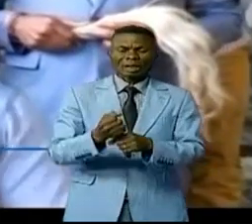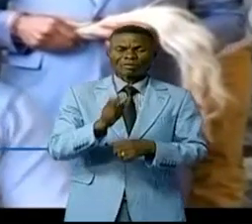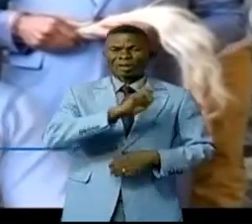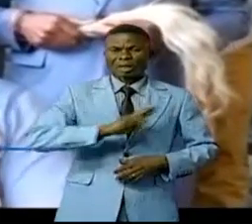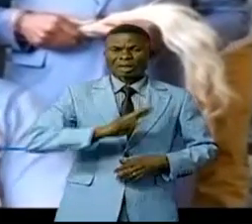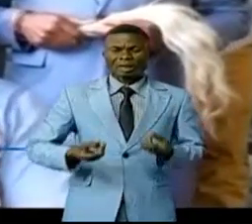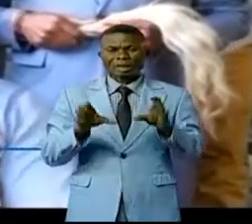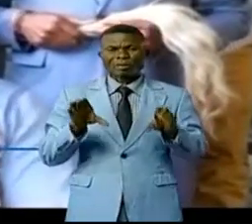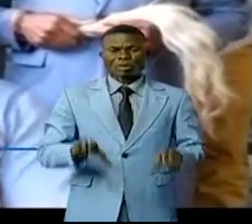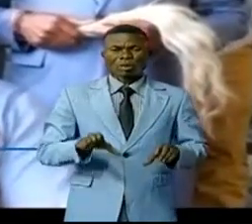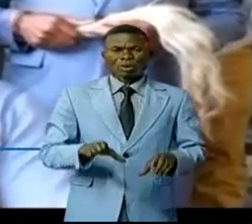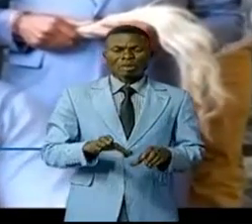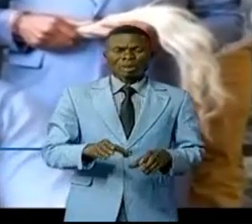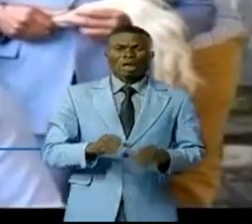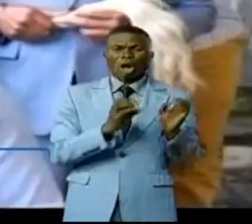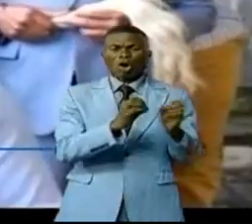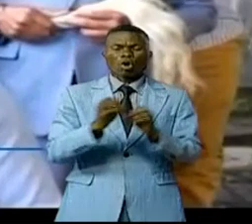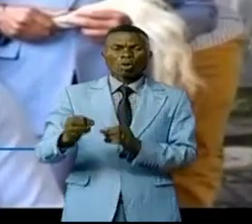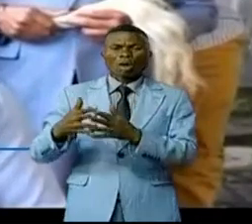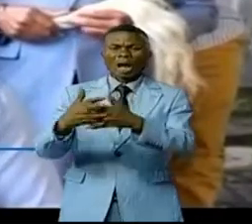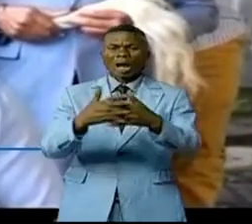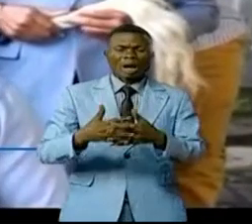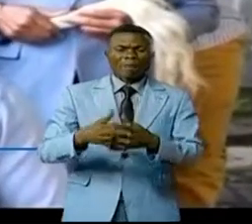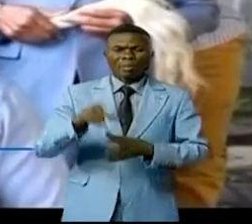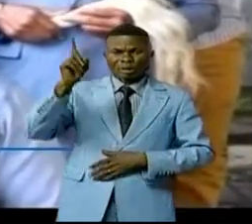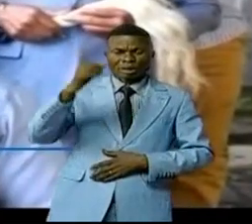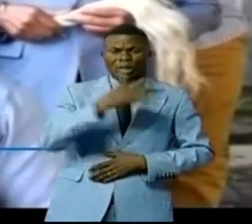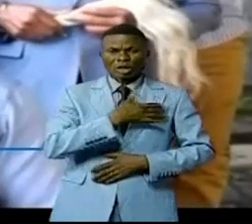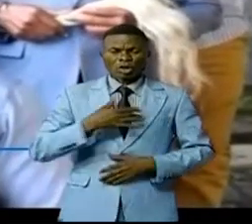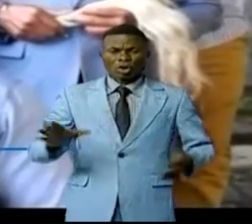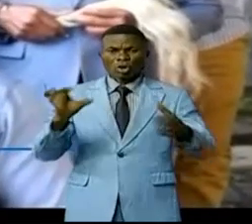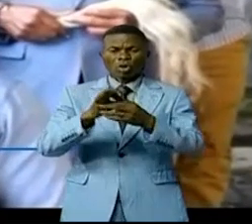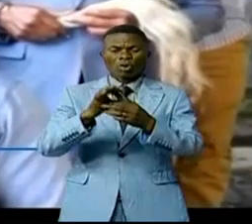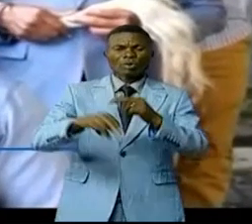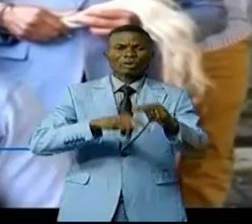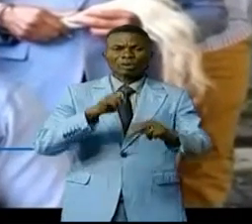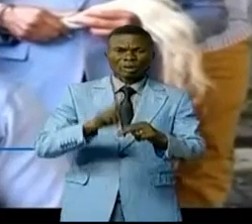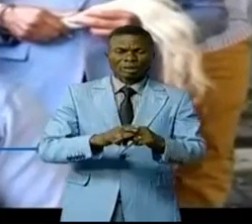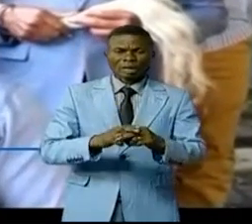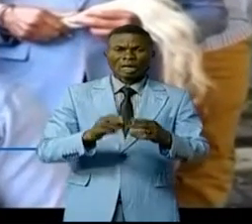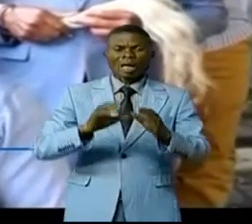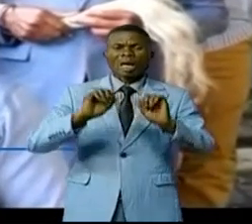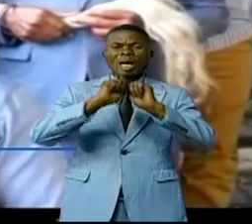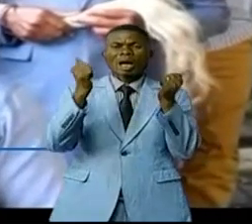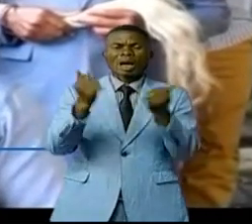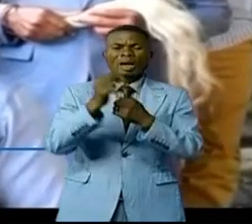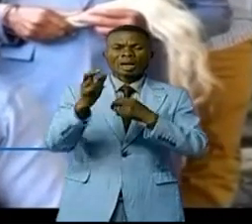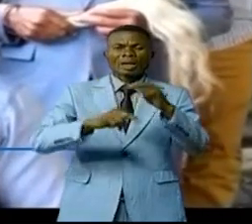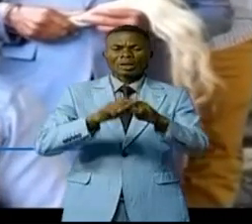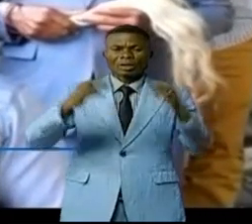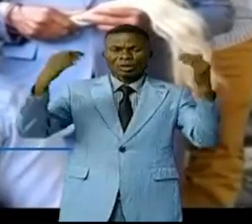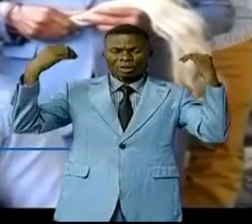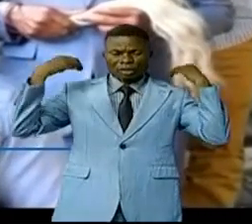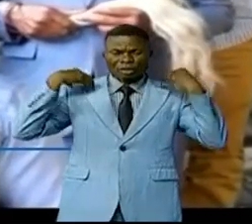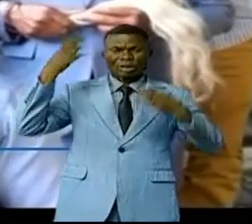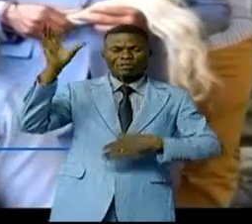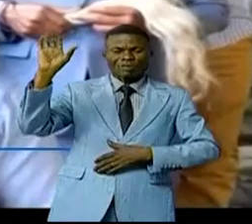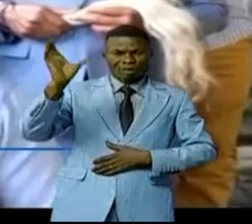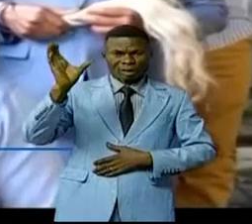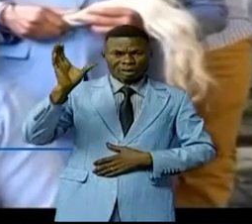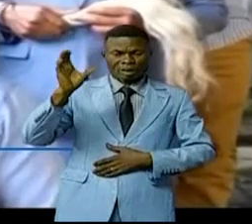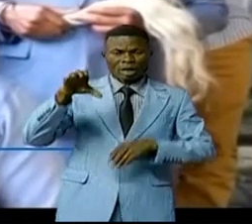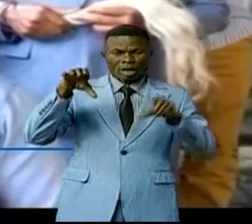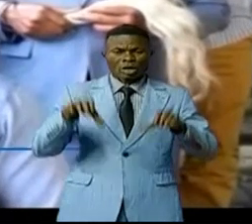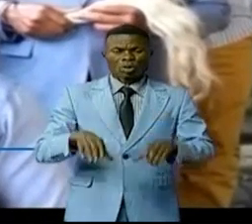du Congo tenue aux États-Unis. Au nom de la cohésion nationale, l'Alliance nationale des autorités traditionnelles du